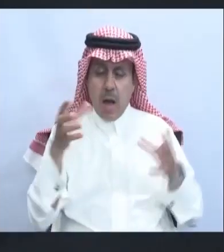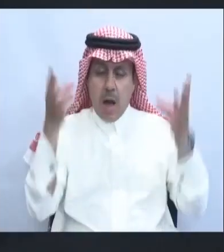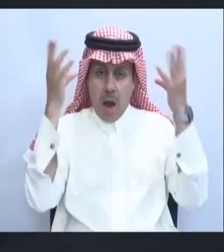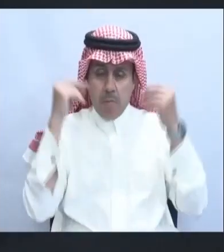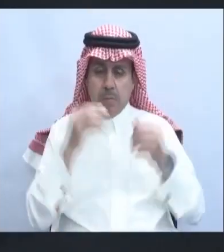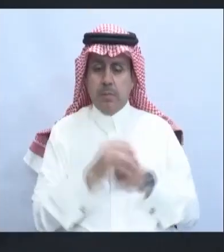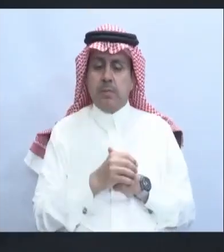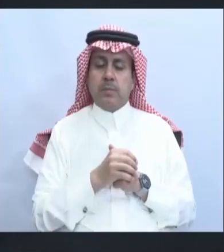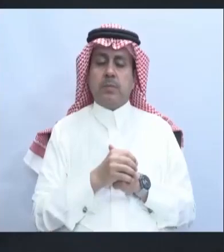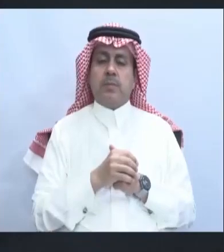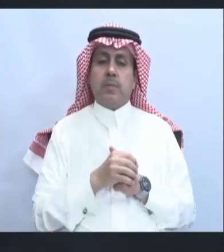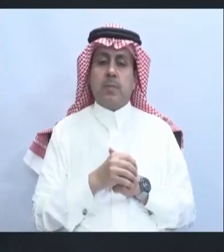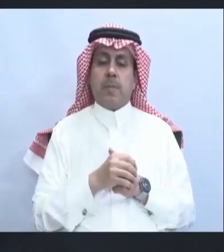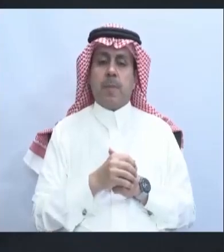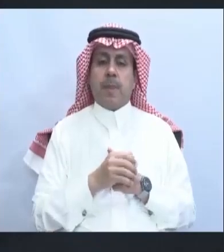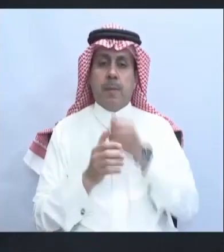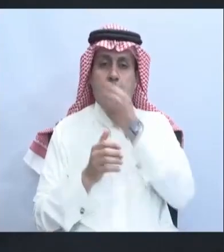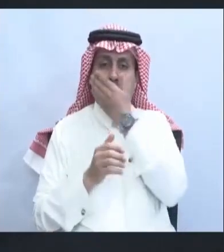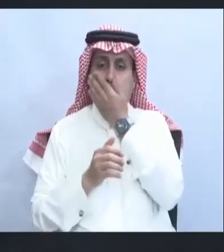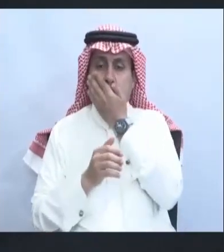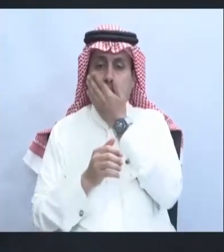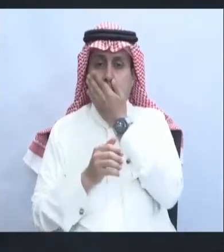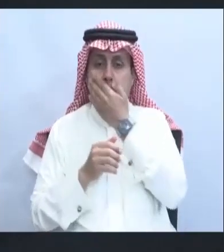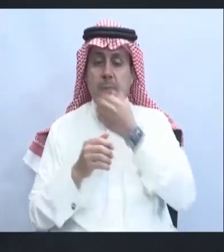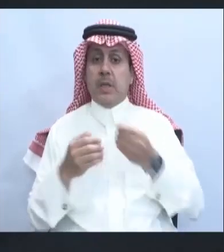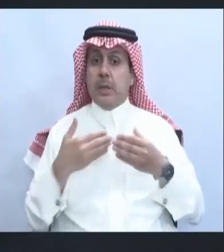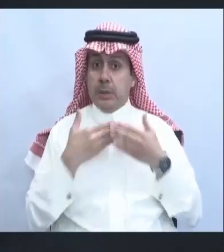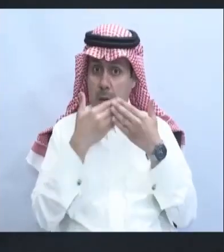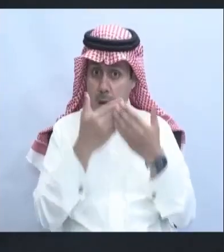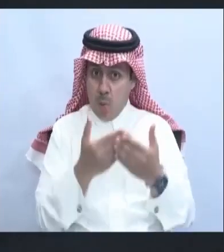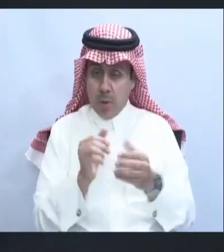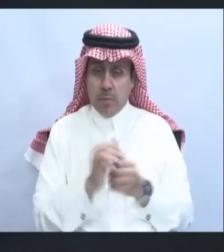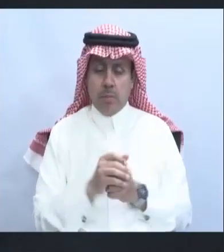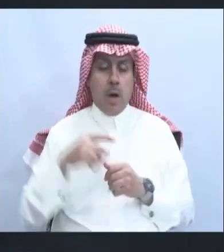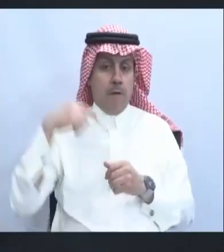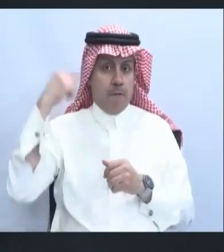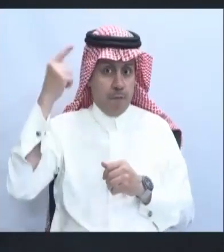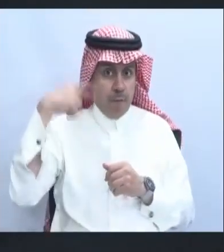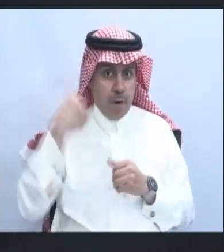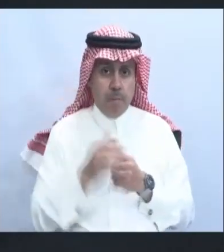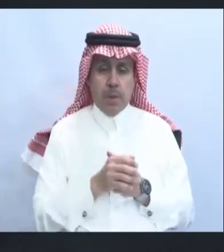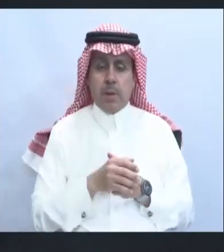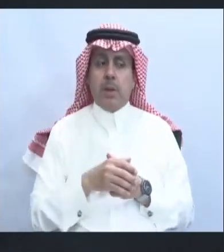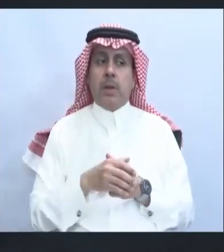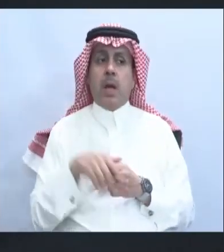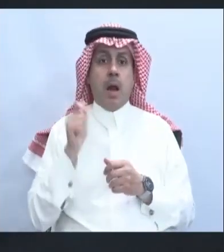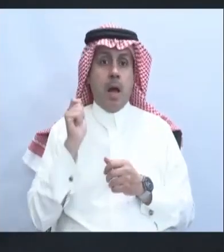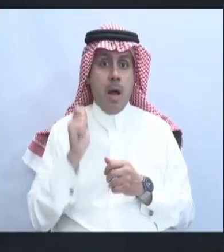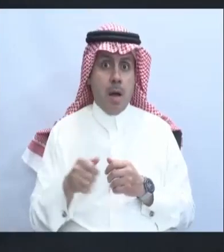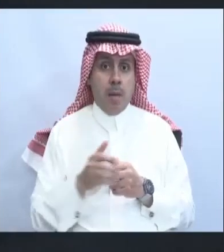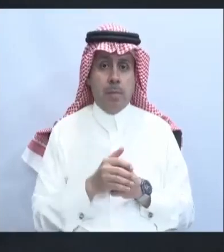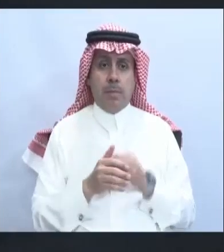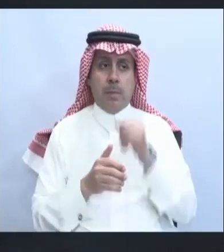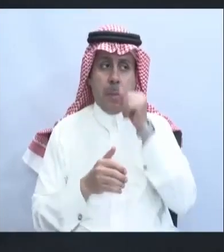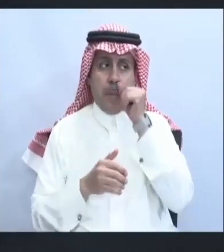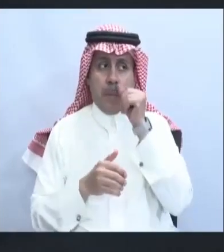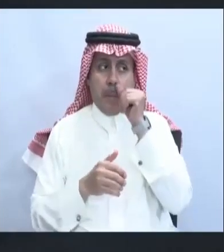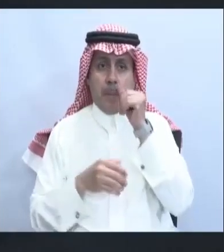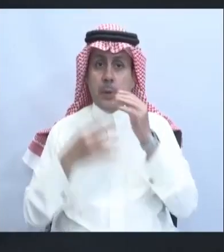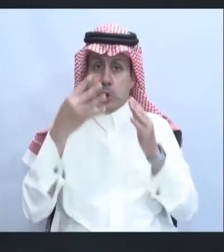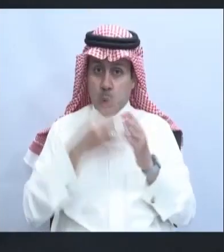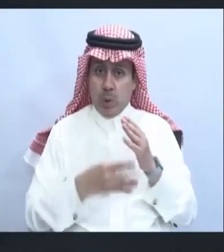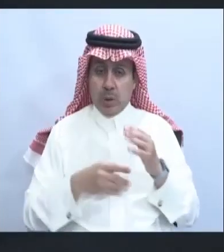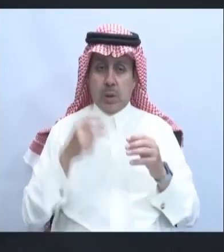ايها الطلاب والطالبات يمكننا ان نتعاون في التماس بعض الحكم من مشروعيه العده